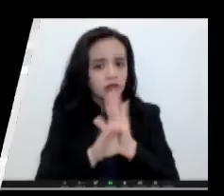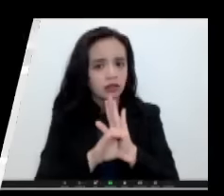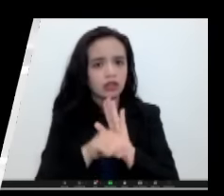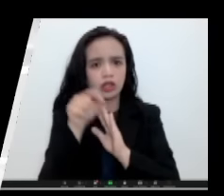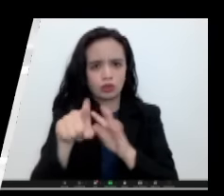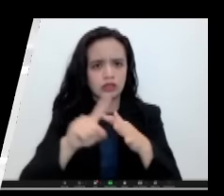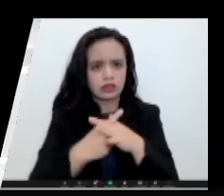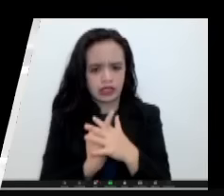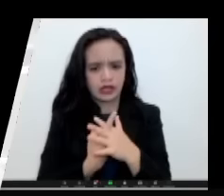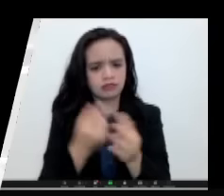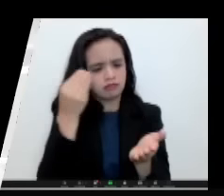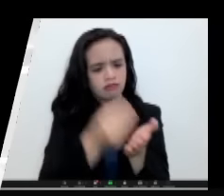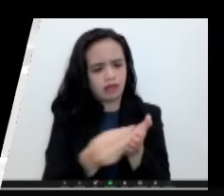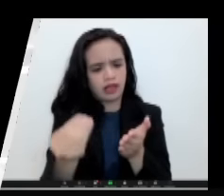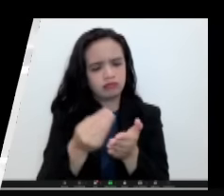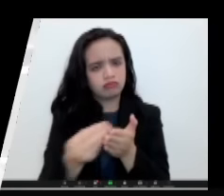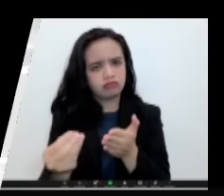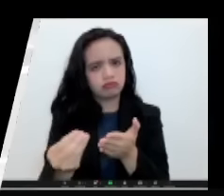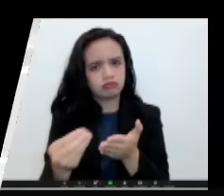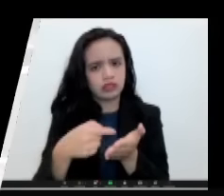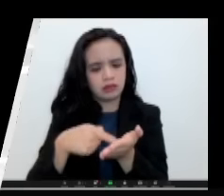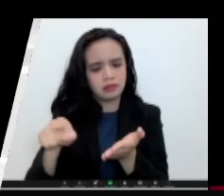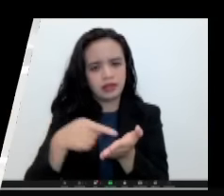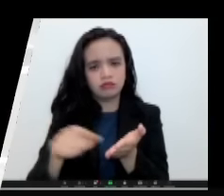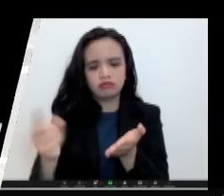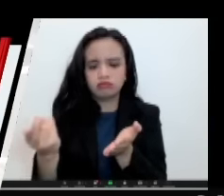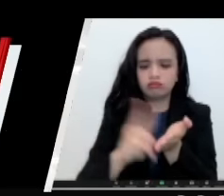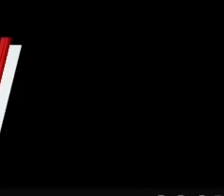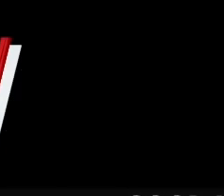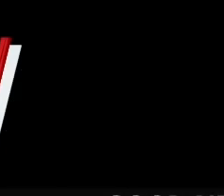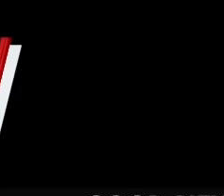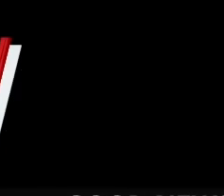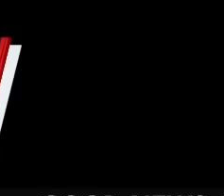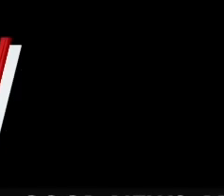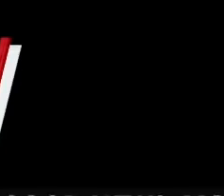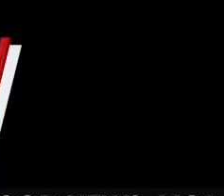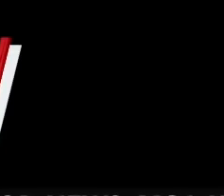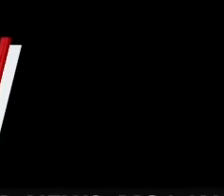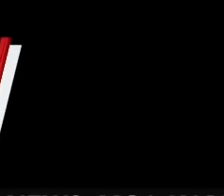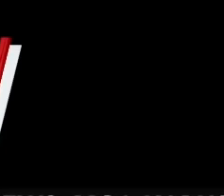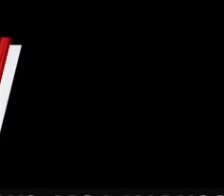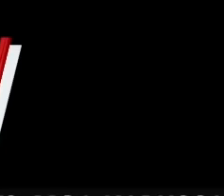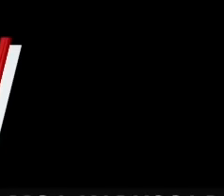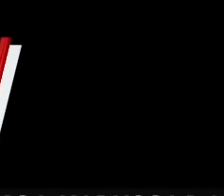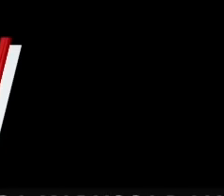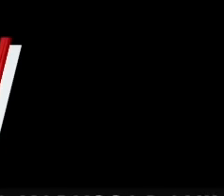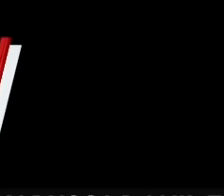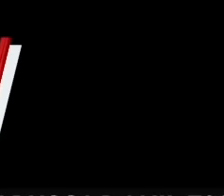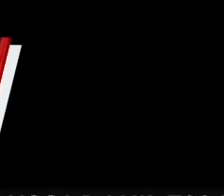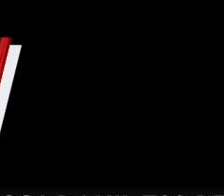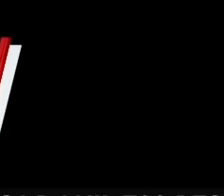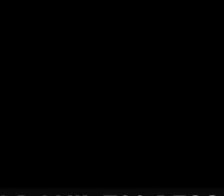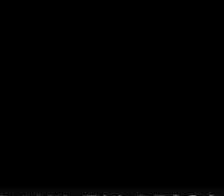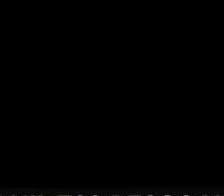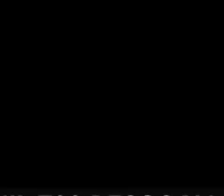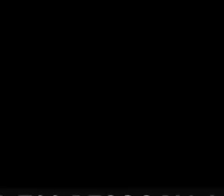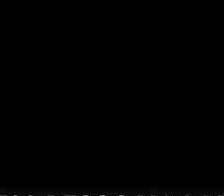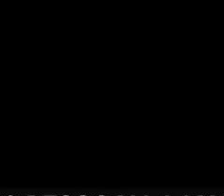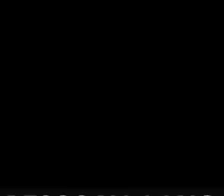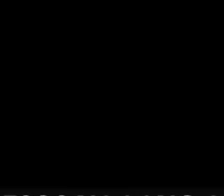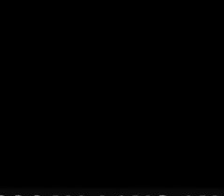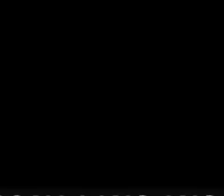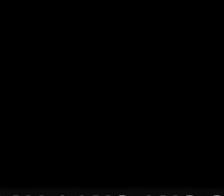the signatures of the Filipinos for it to start the process,